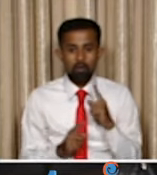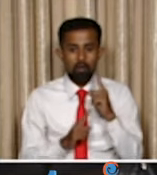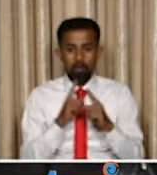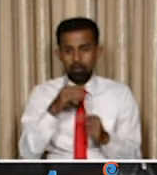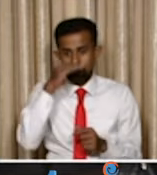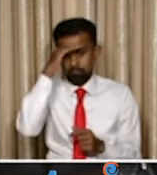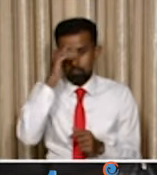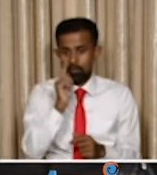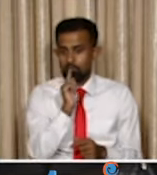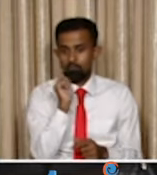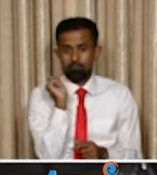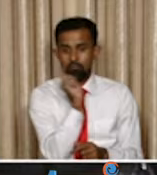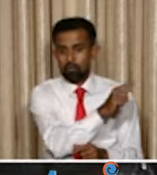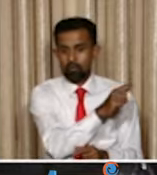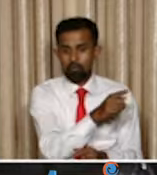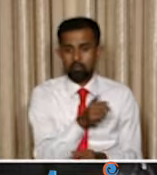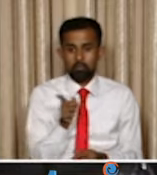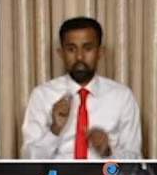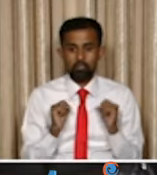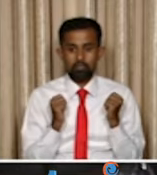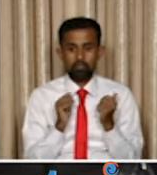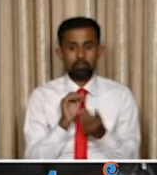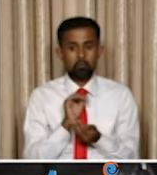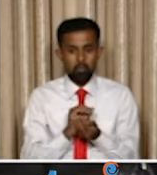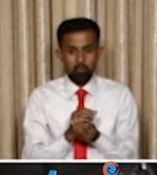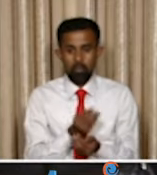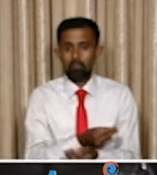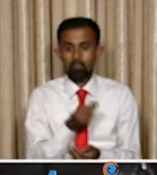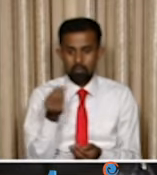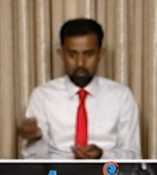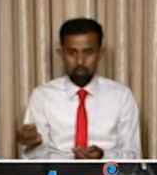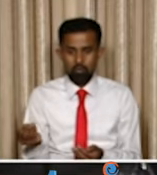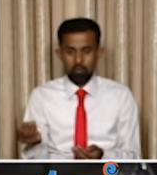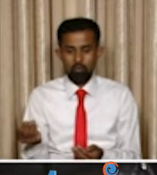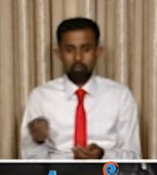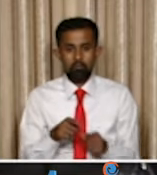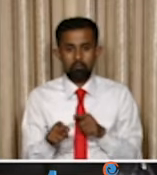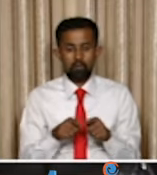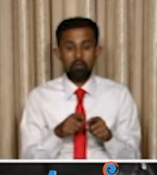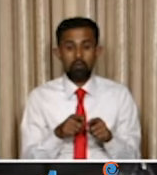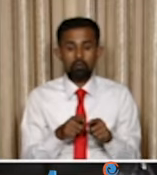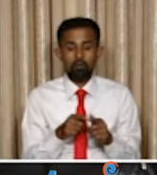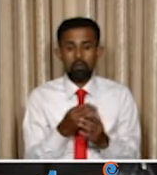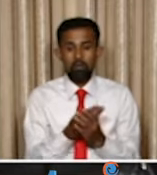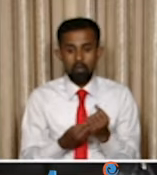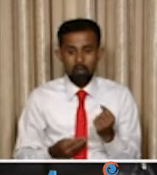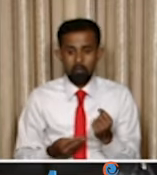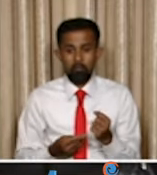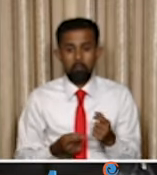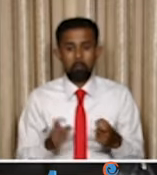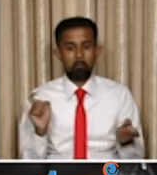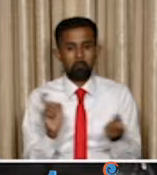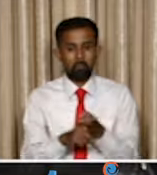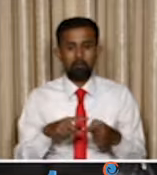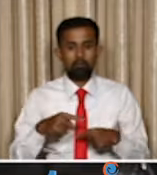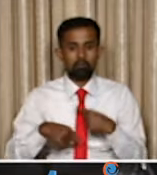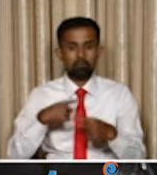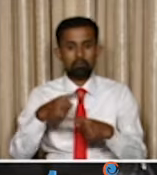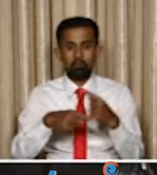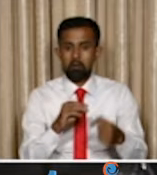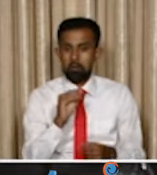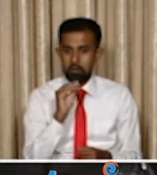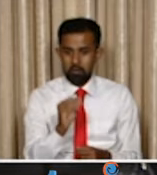இவர்களுடைய உயிரை பாதுகாப்பதற்கு நடவடிக்கை எடுக்க வேண்டும். இந்த மாதிரியான இனவெறி செயல்பாடுகள் தொடர்ந்து கொண்டிருக்குமாக இருந்தால் மீண்டும் இந்த நாட்டிலே